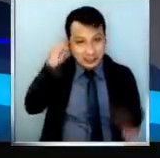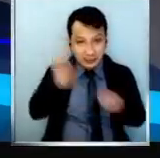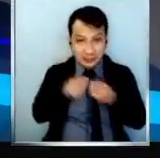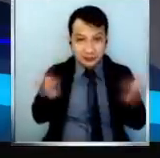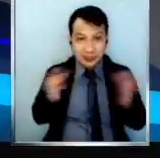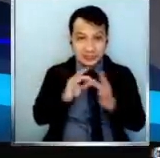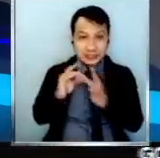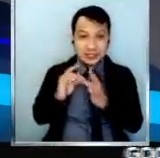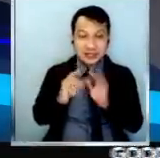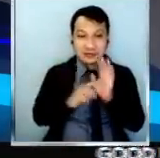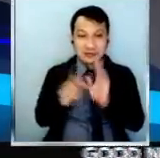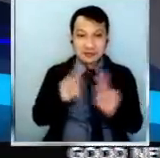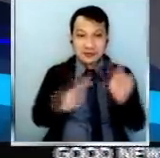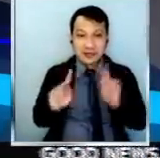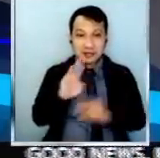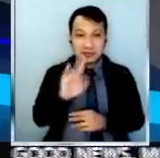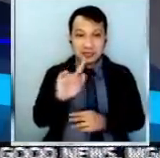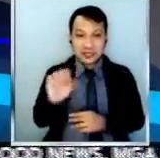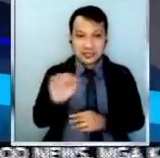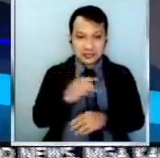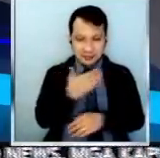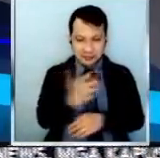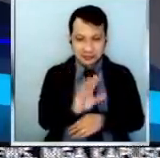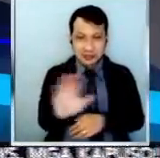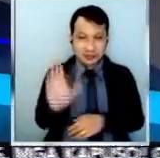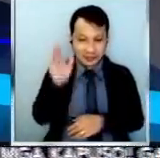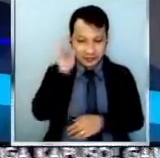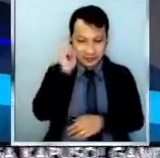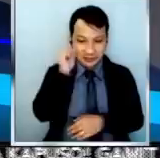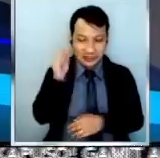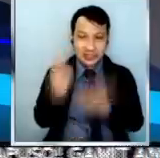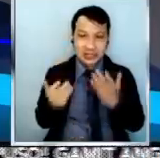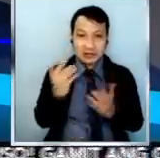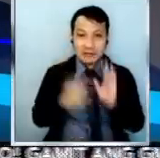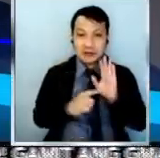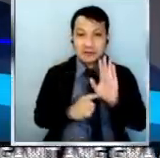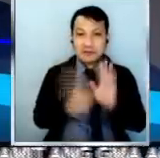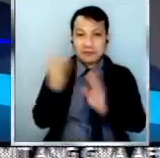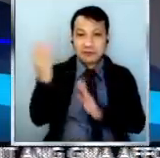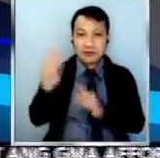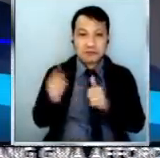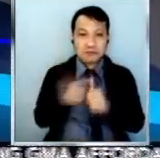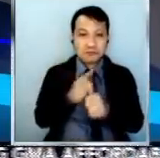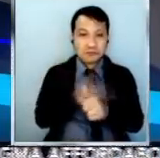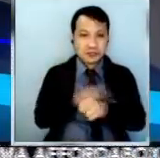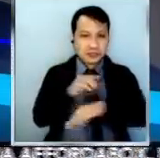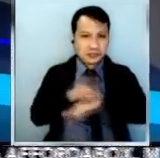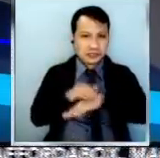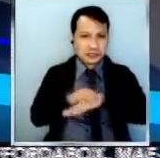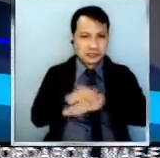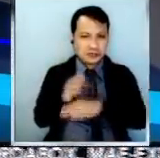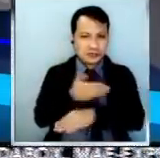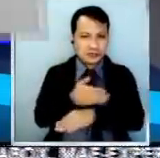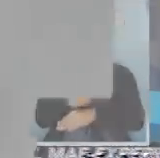Coldplay frontman na si Chris Martin. Ang Twice naman may pasilip sa kanilang unang English single. Narito ang